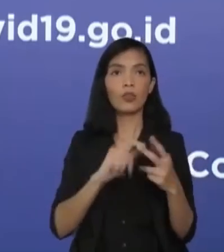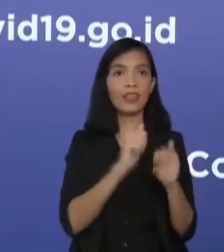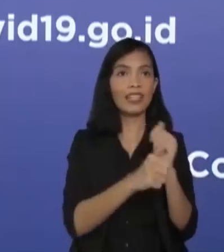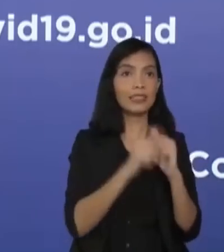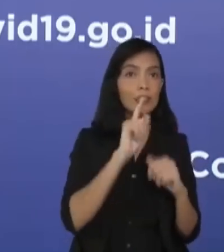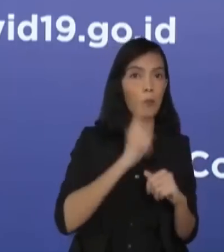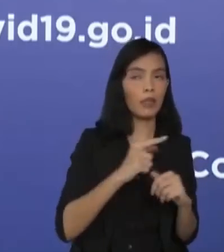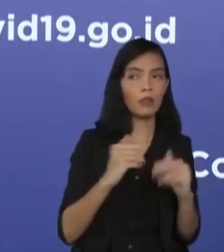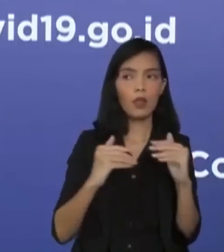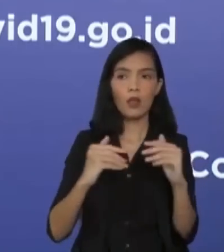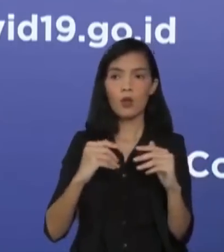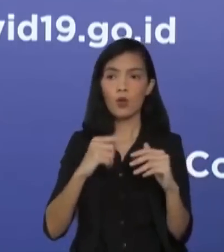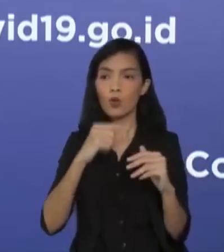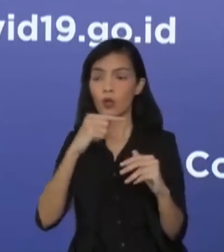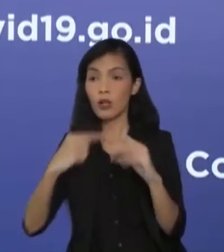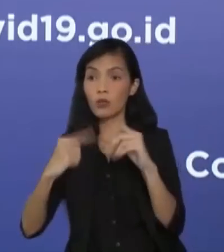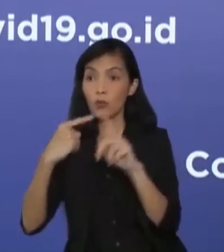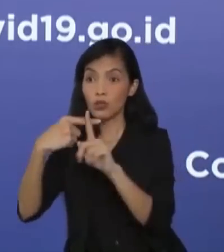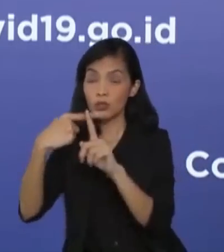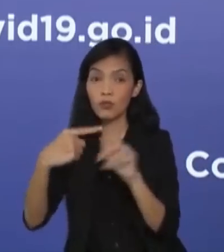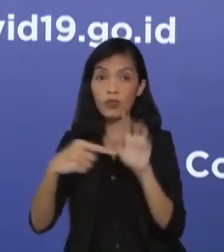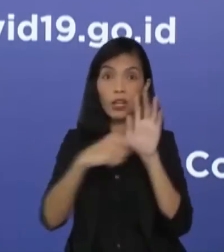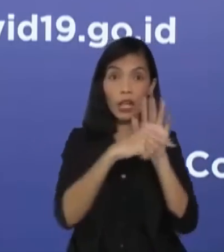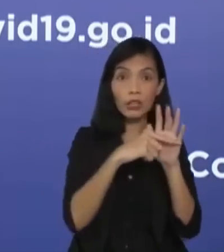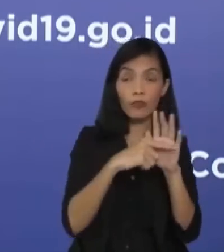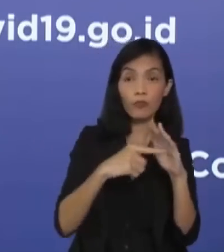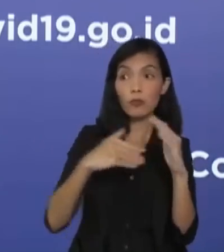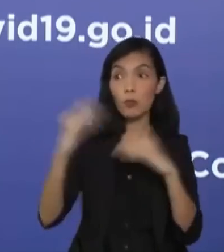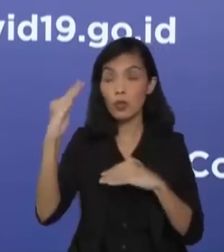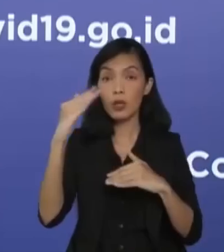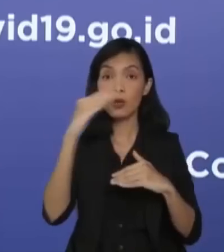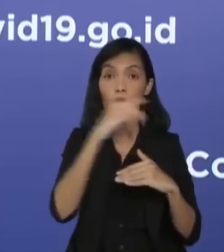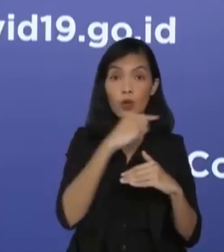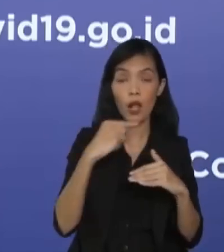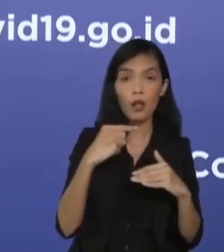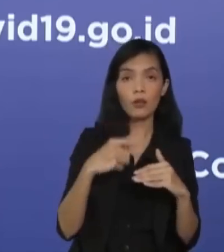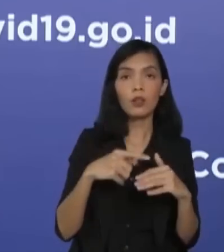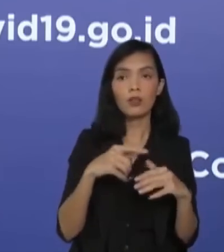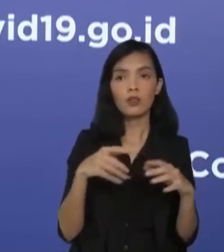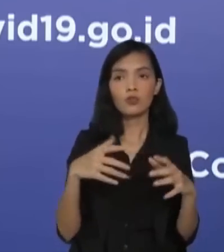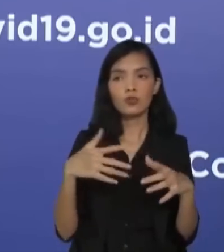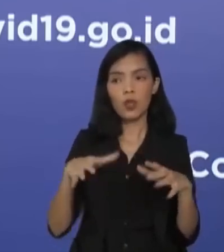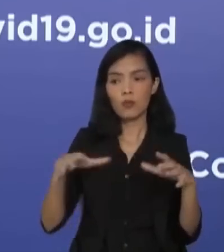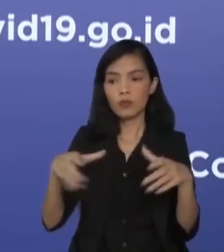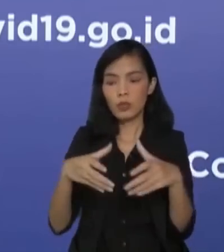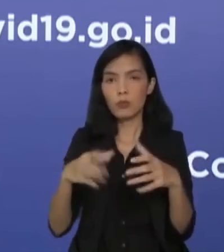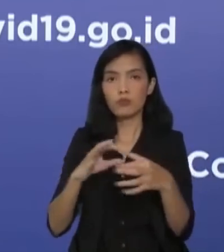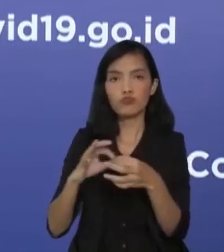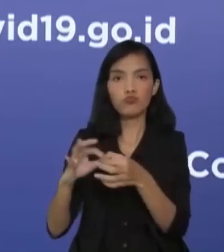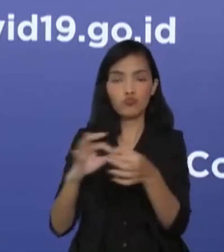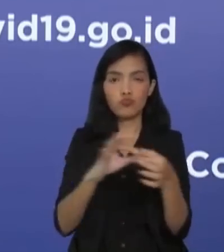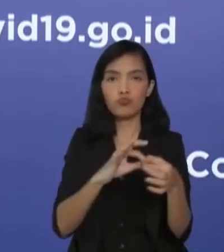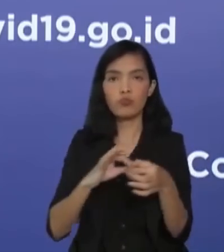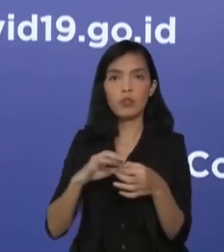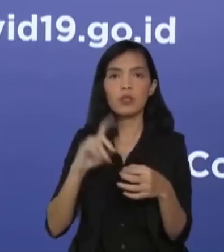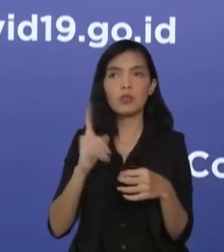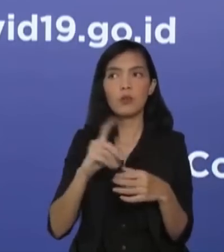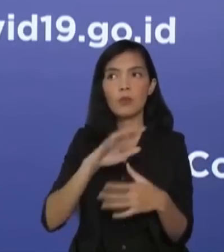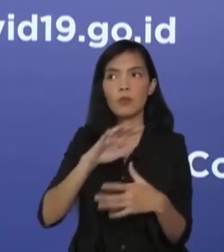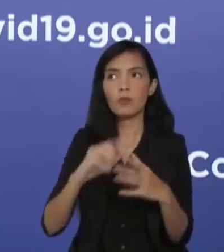kit yang dibuat di Indonesia ini hasil kerjasama konsorsium riset adalah karena